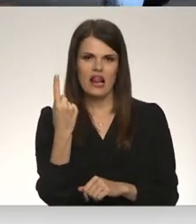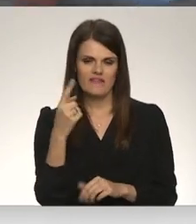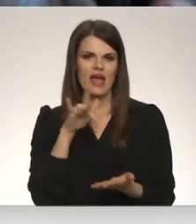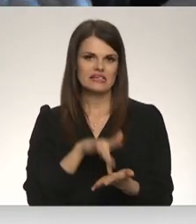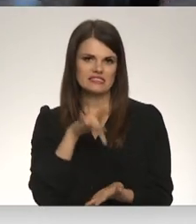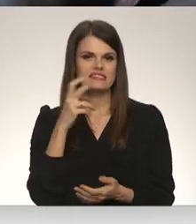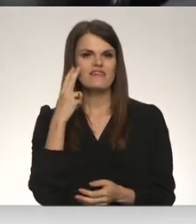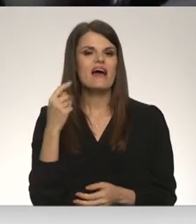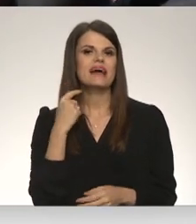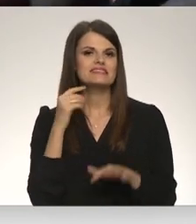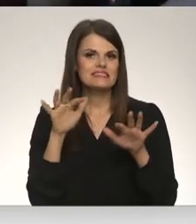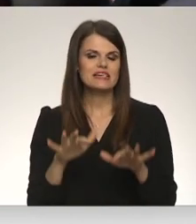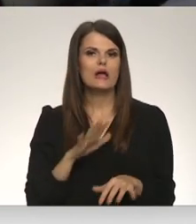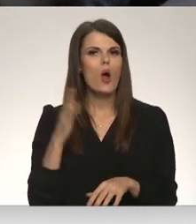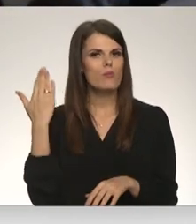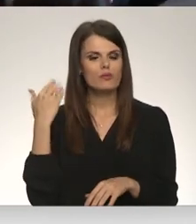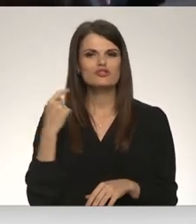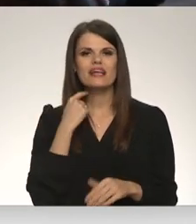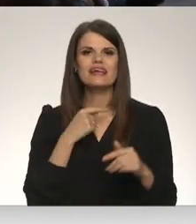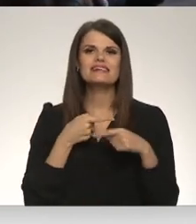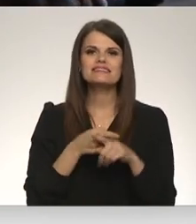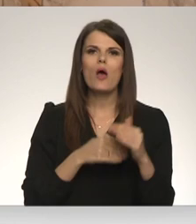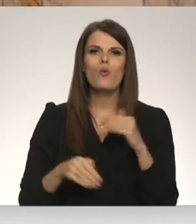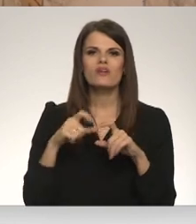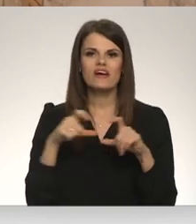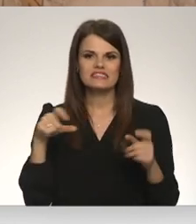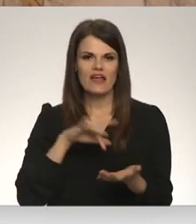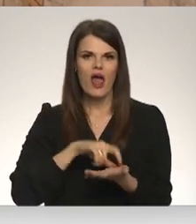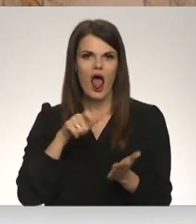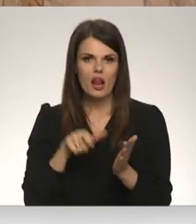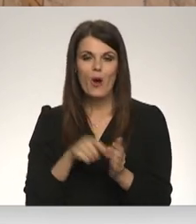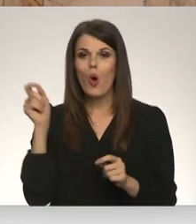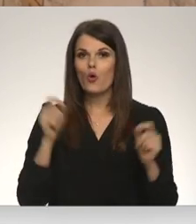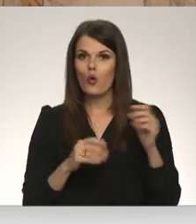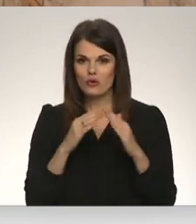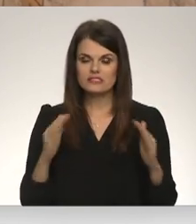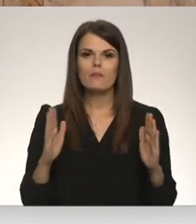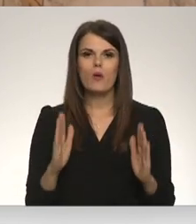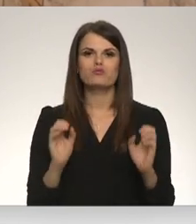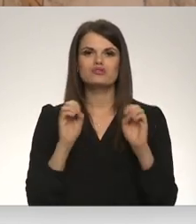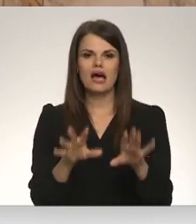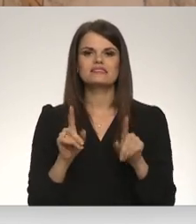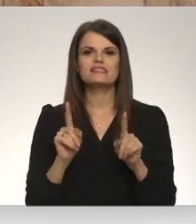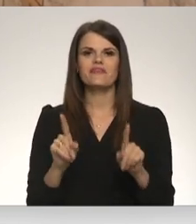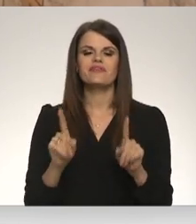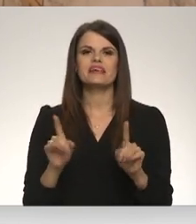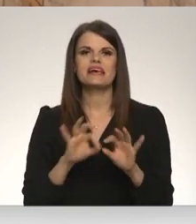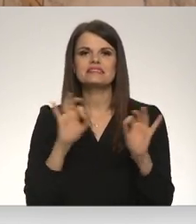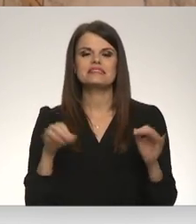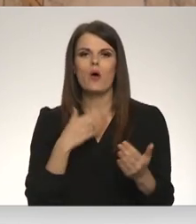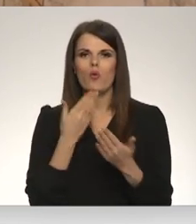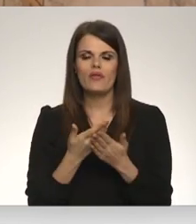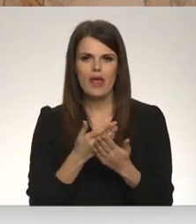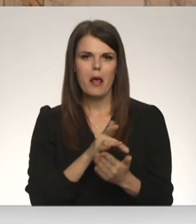Vecrīgā, bijušās Rīgas Tehniskās universitātes telpās. Kongresu namā tiks atstāti tikai sākotnējie pakalpojumi